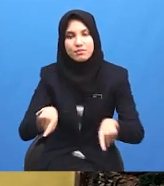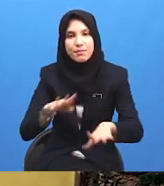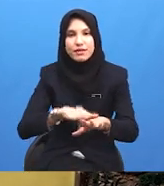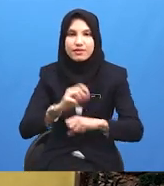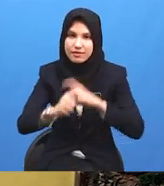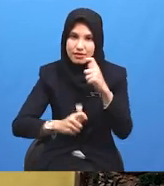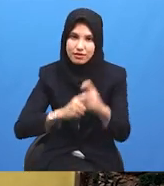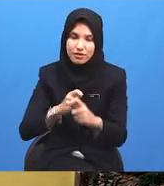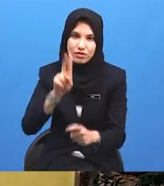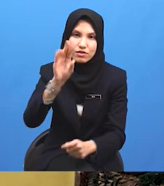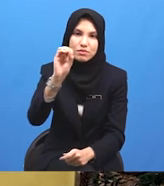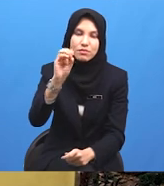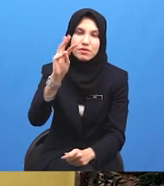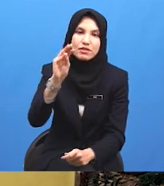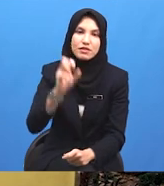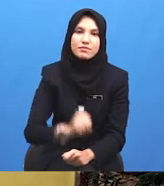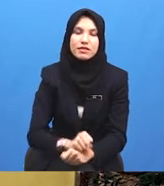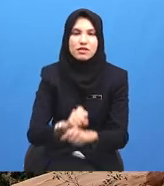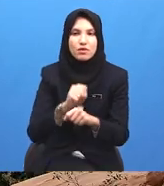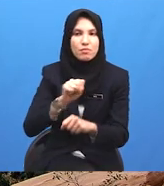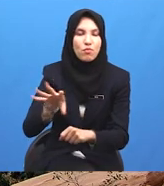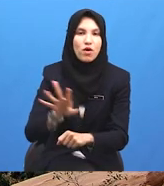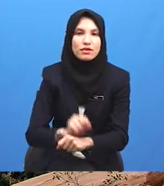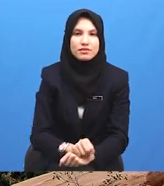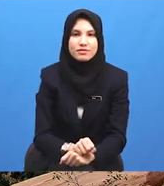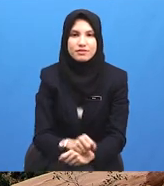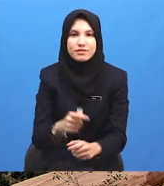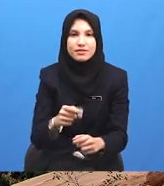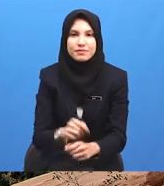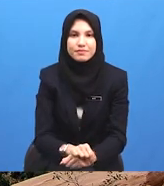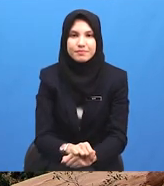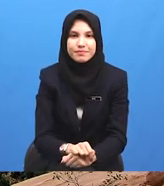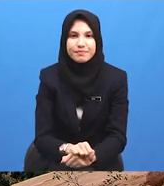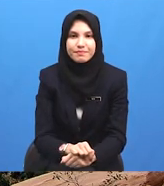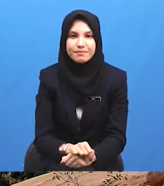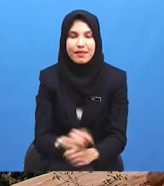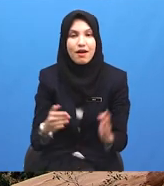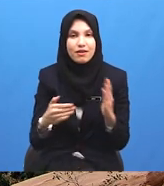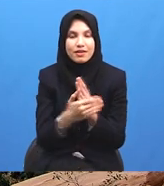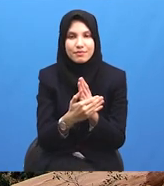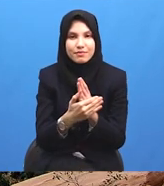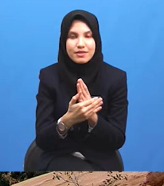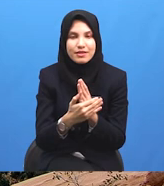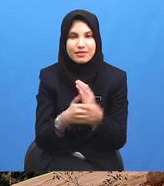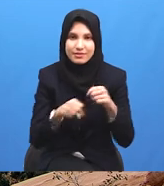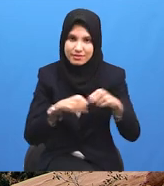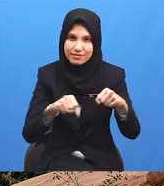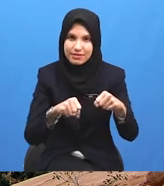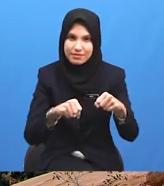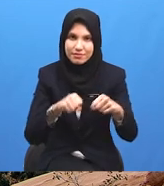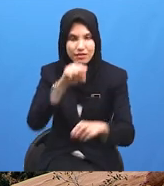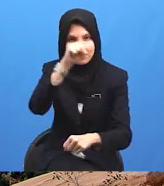diklasifikasikan semula sebagai planet kerdil. Oleh yang demikian, sistem suria hanya